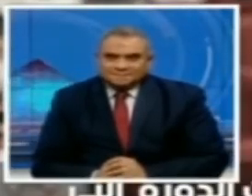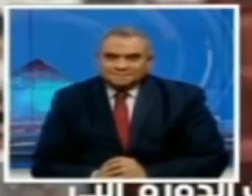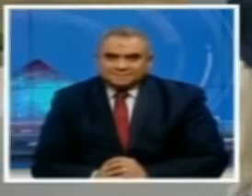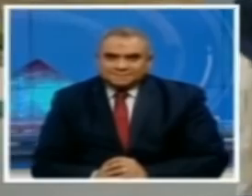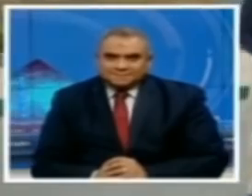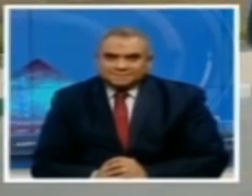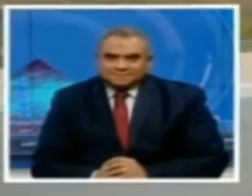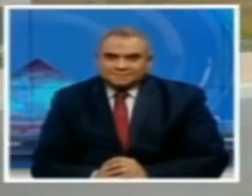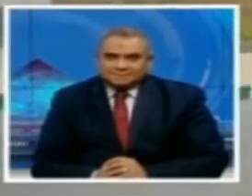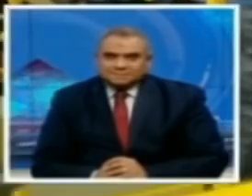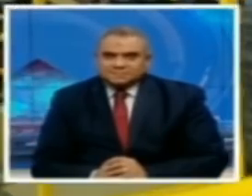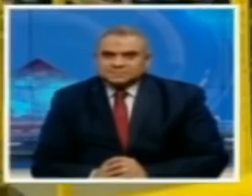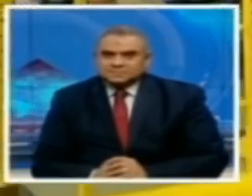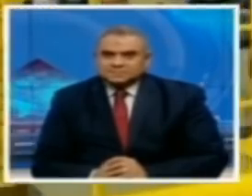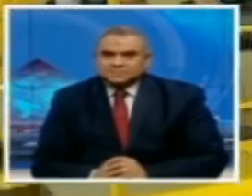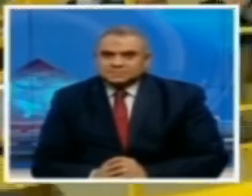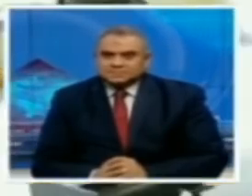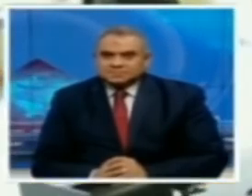миграции.